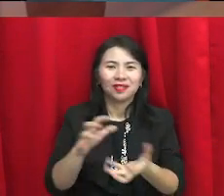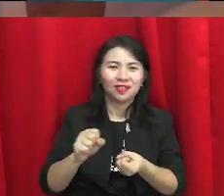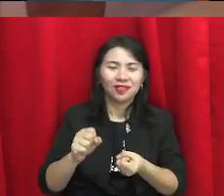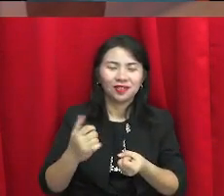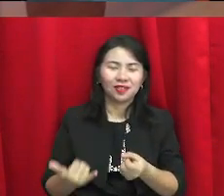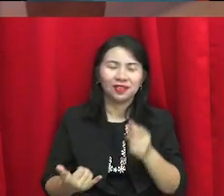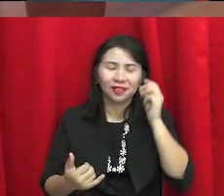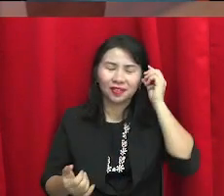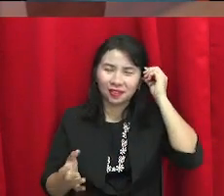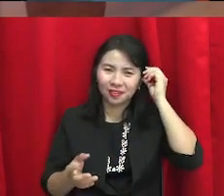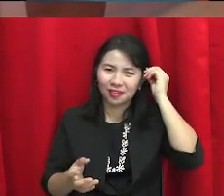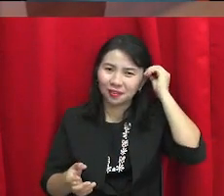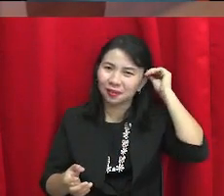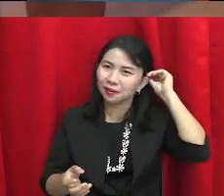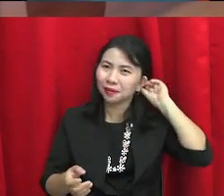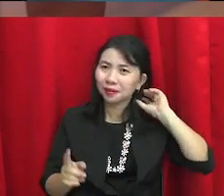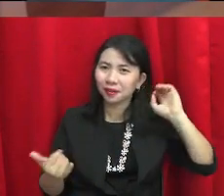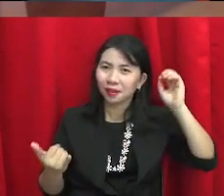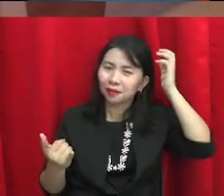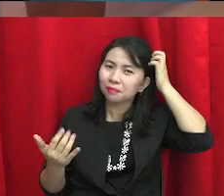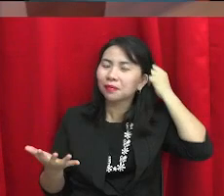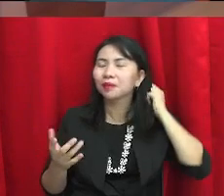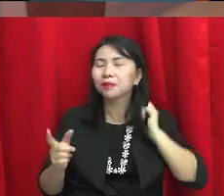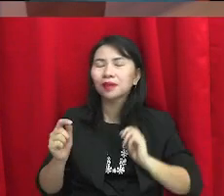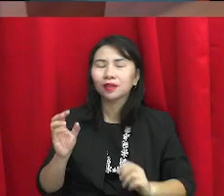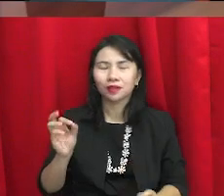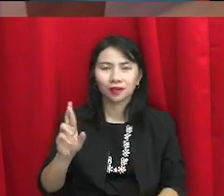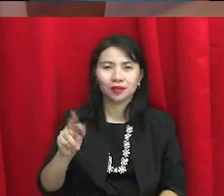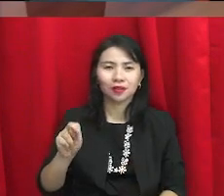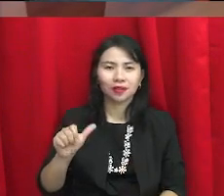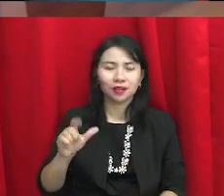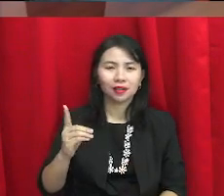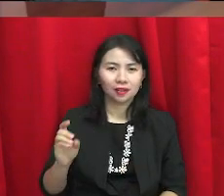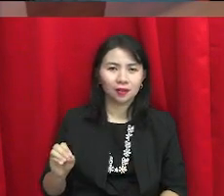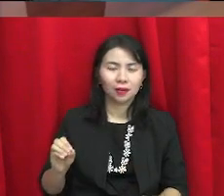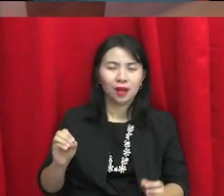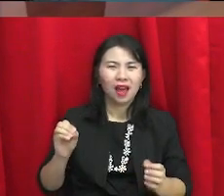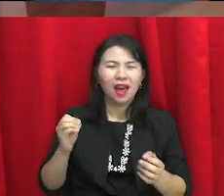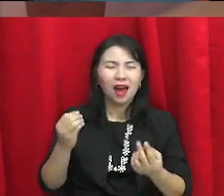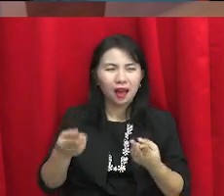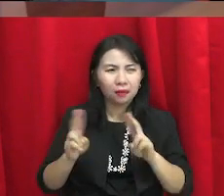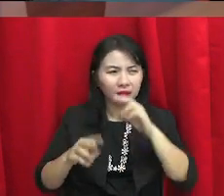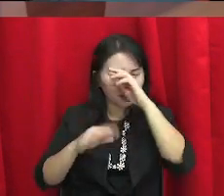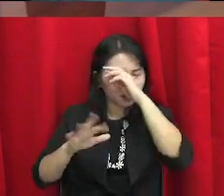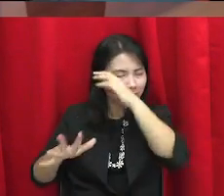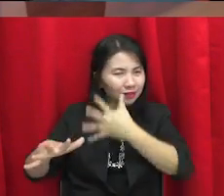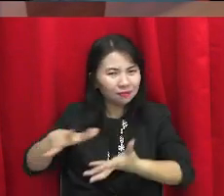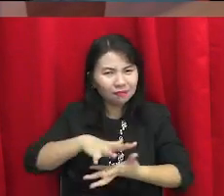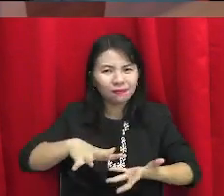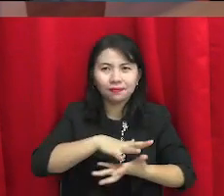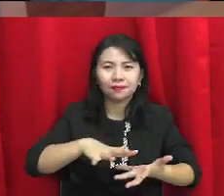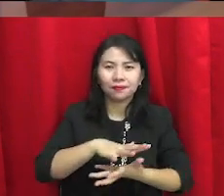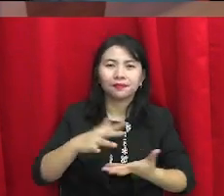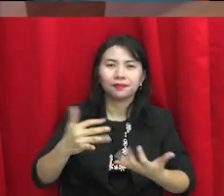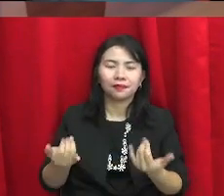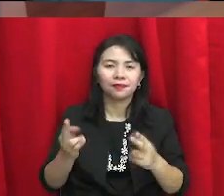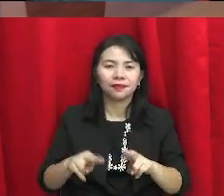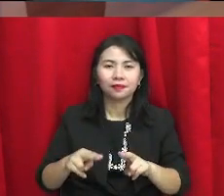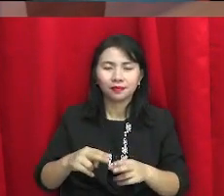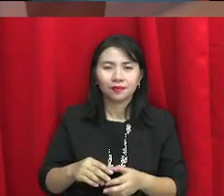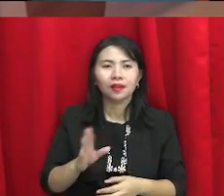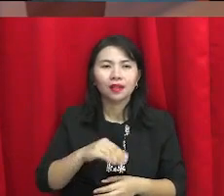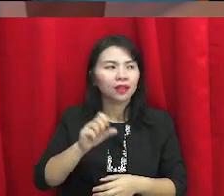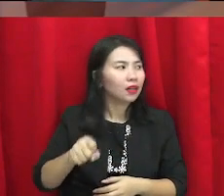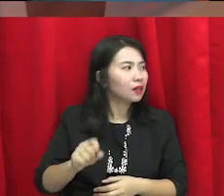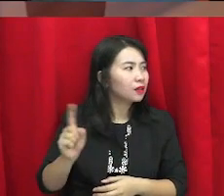Ano mangyayari? Tornado talaga buhay mo pag pinilit mo yan. Magulo. You see that? Kaya napaka-importante nito. It's because of the